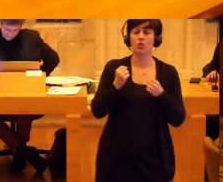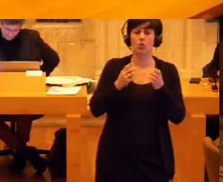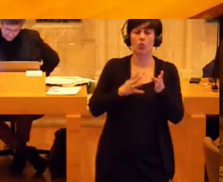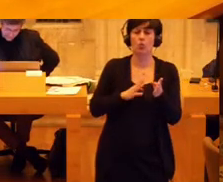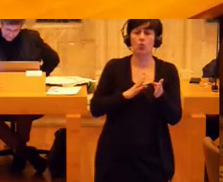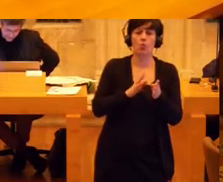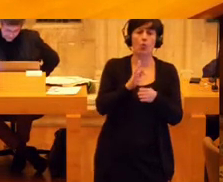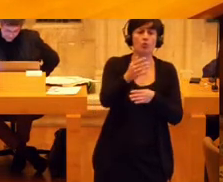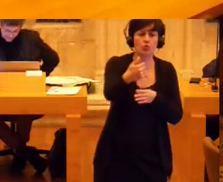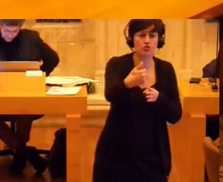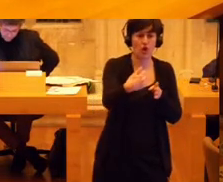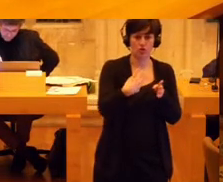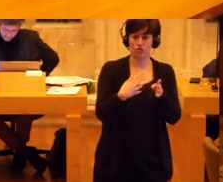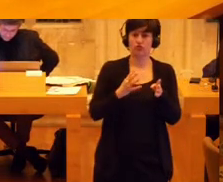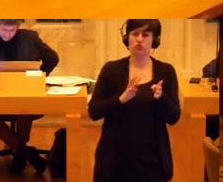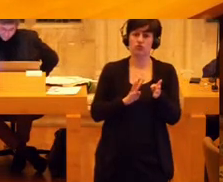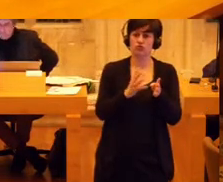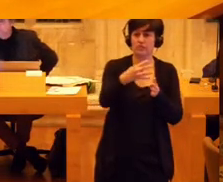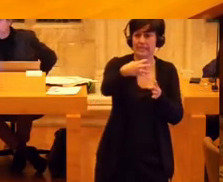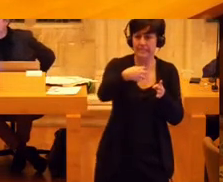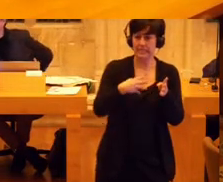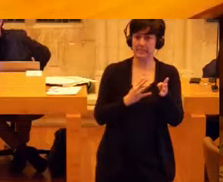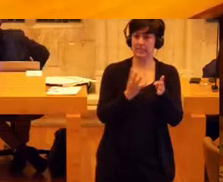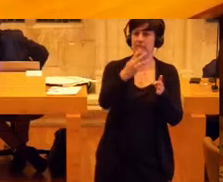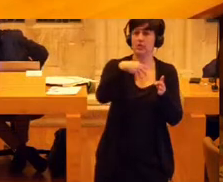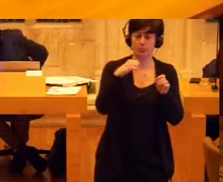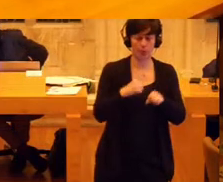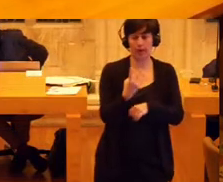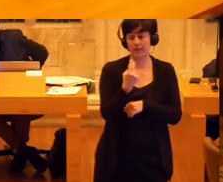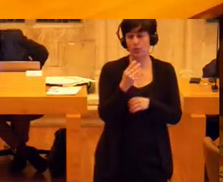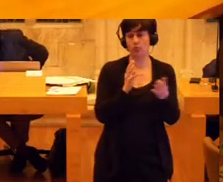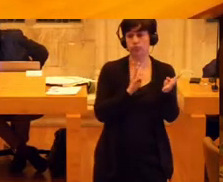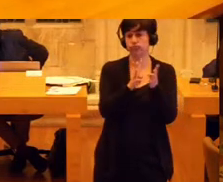la vélorue pour qu'on ait les deux sens de circulation cyclable.